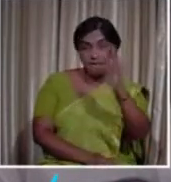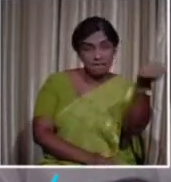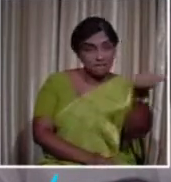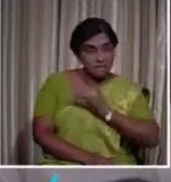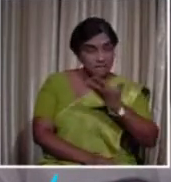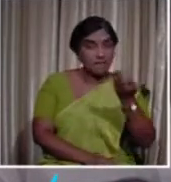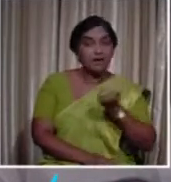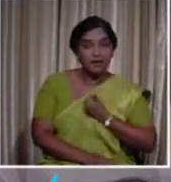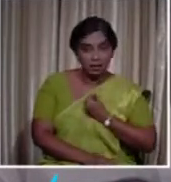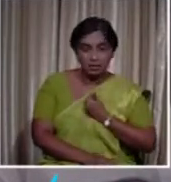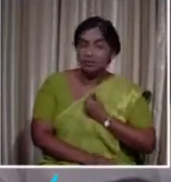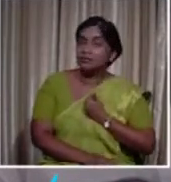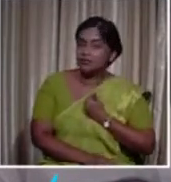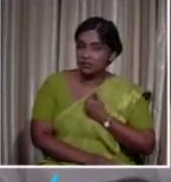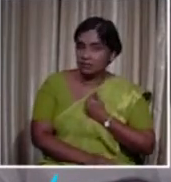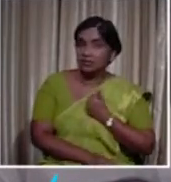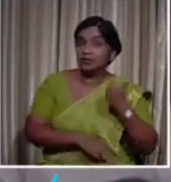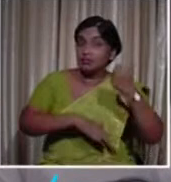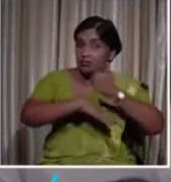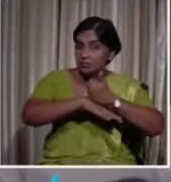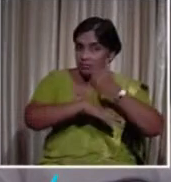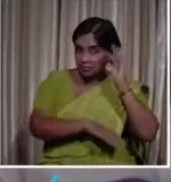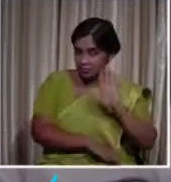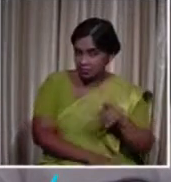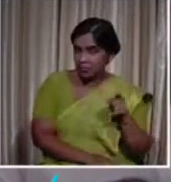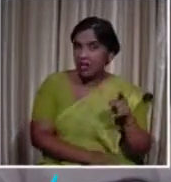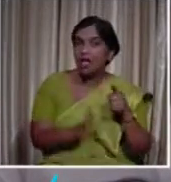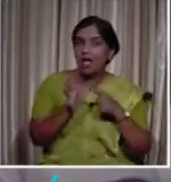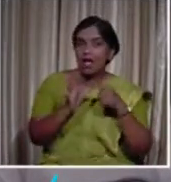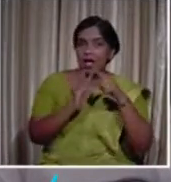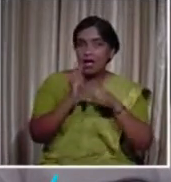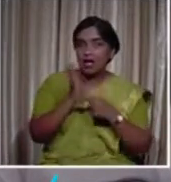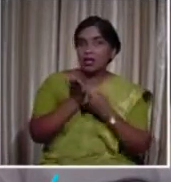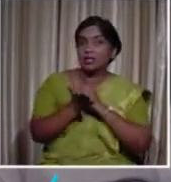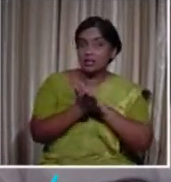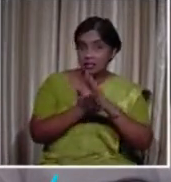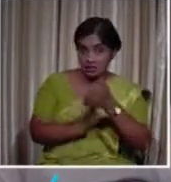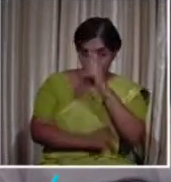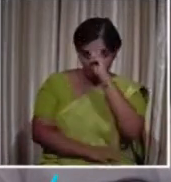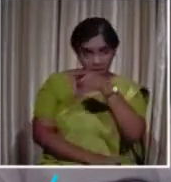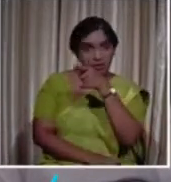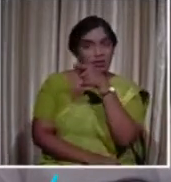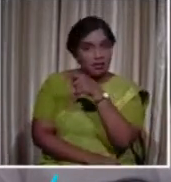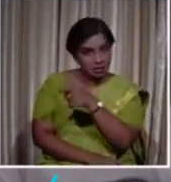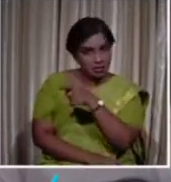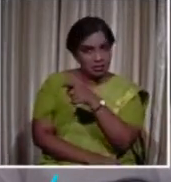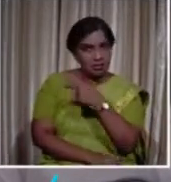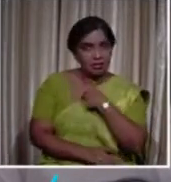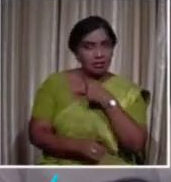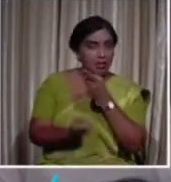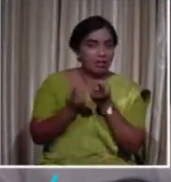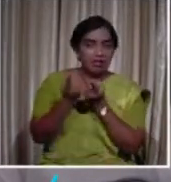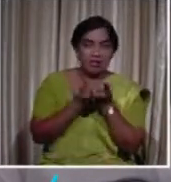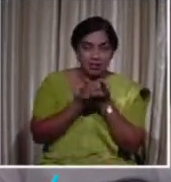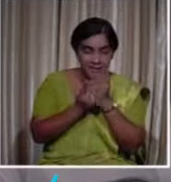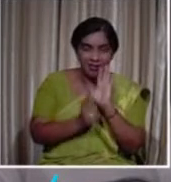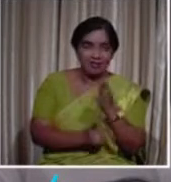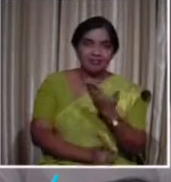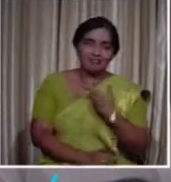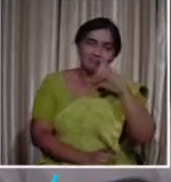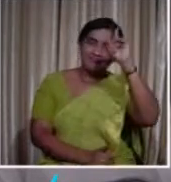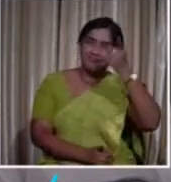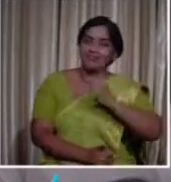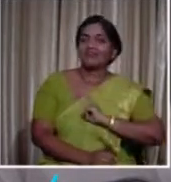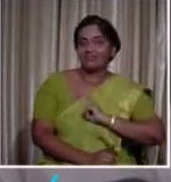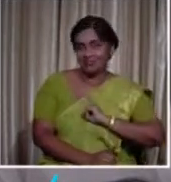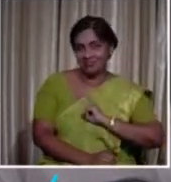लक्वेनकोट मुलसुनु दरुवे अजित राजपक्ष मतितुमनि ओबतुमा ओबतुमात् एक्क मट तरंग करन्न वीम मम हितना दैवये